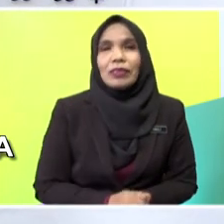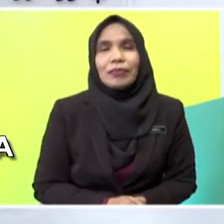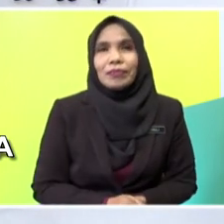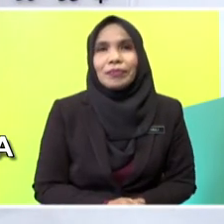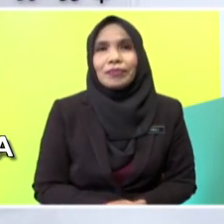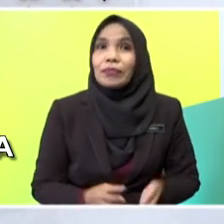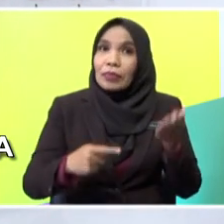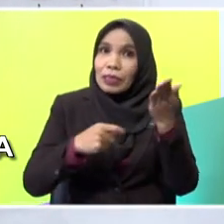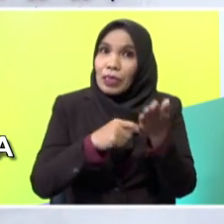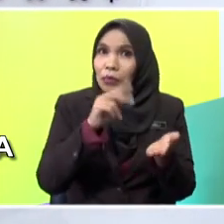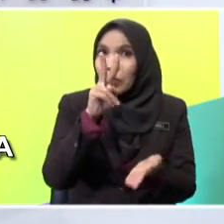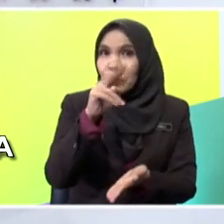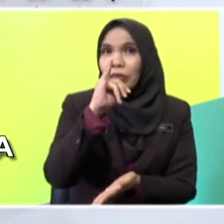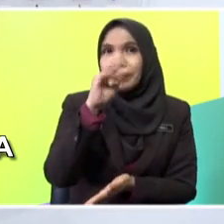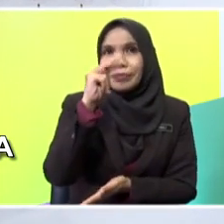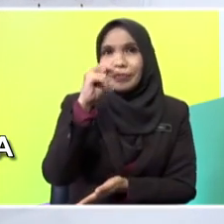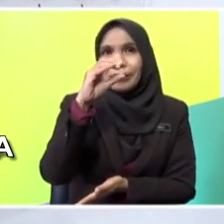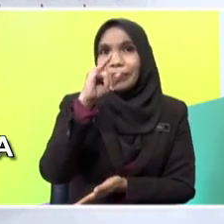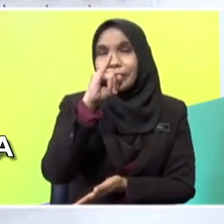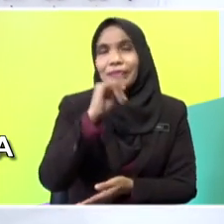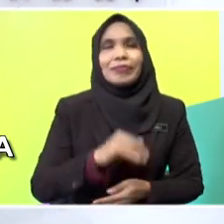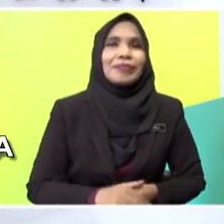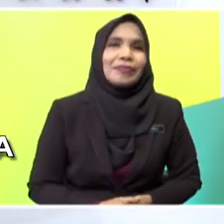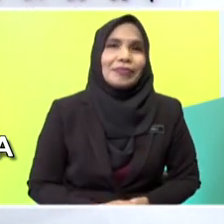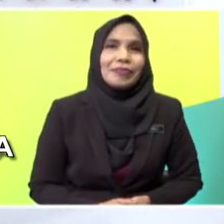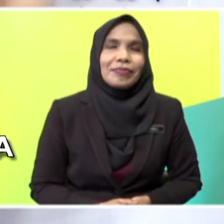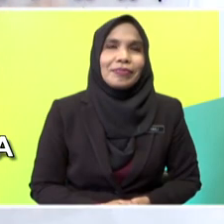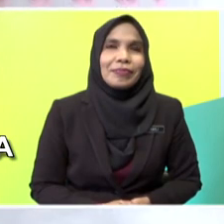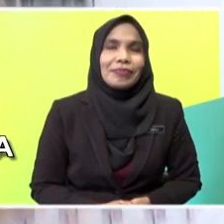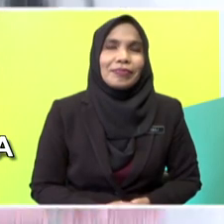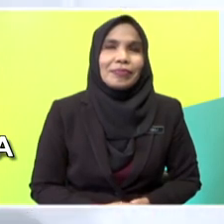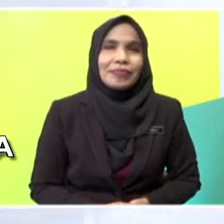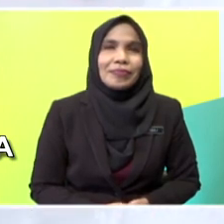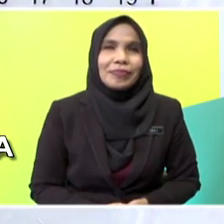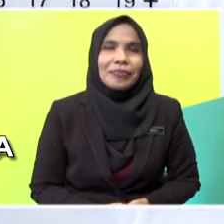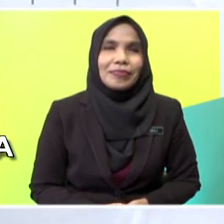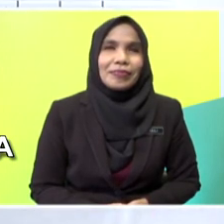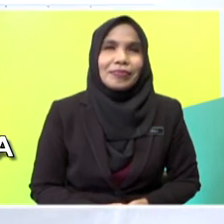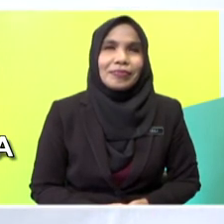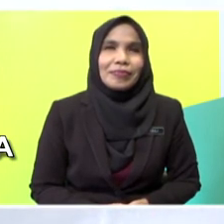tambahkan 2 inci. Di sini ya, cikgu? Ya.